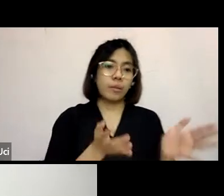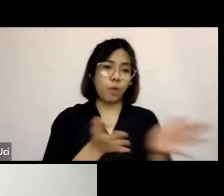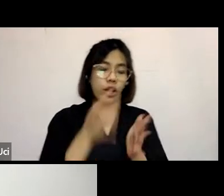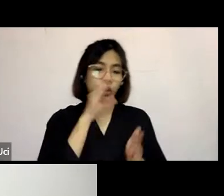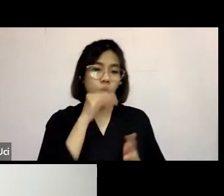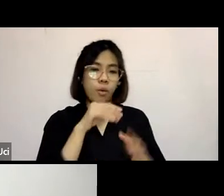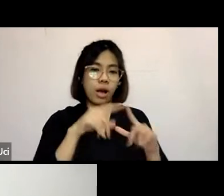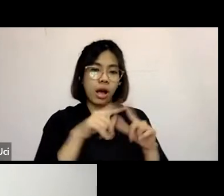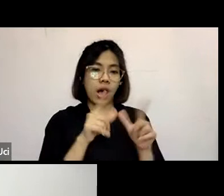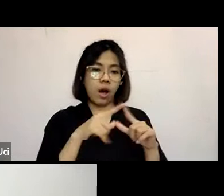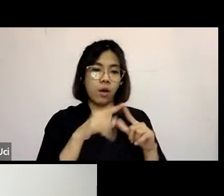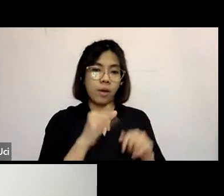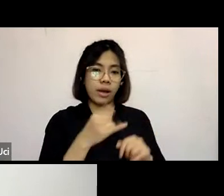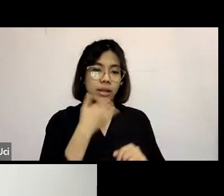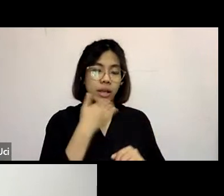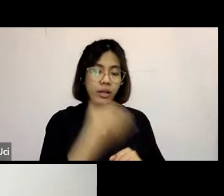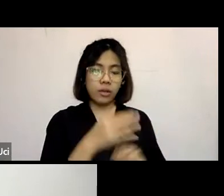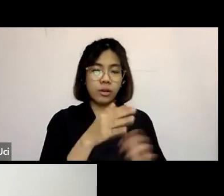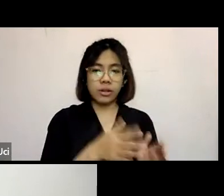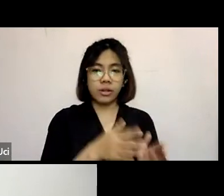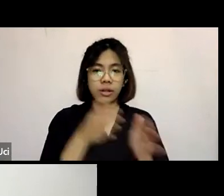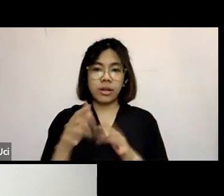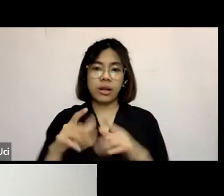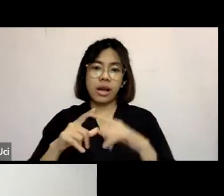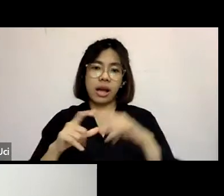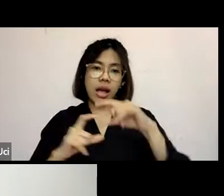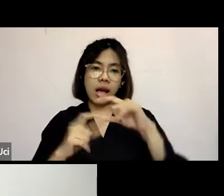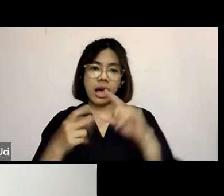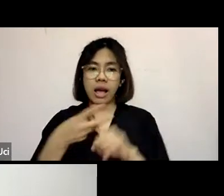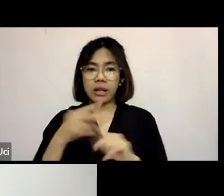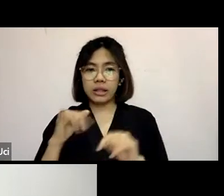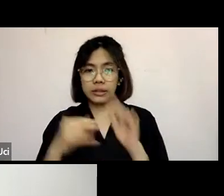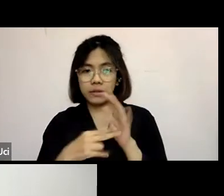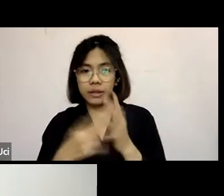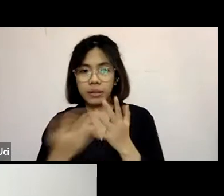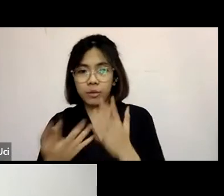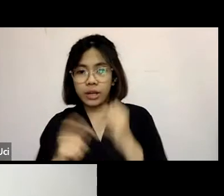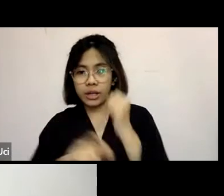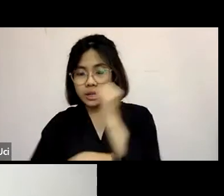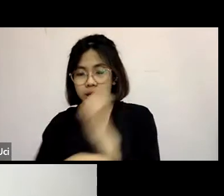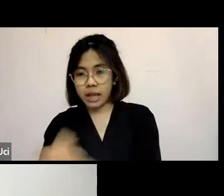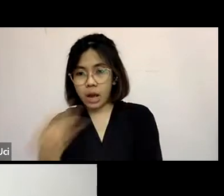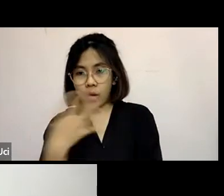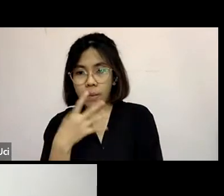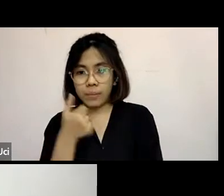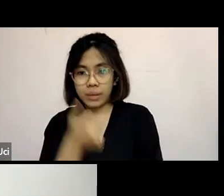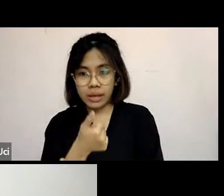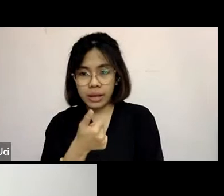mbak Astin mungkin ada beberapa pertanyaan yang bisa ditanggapi silahkan Bachsin